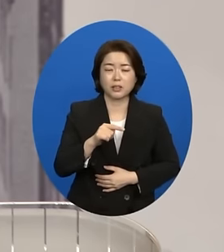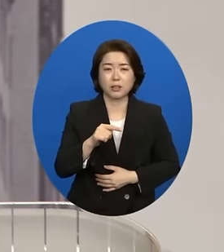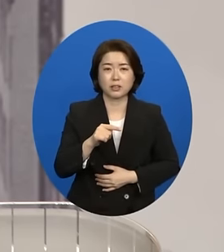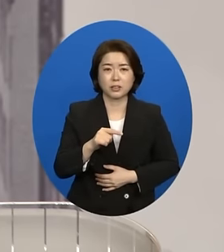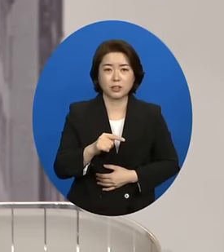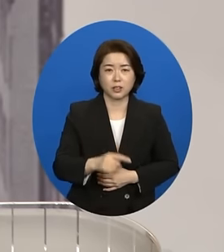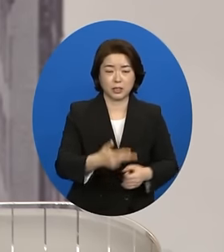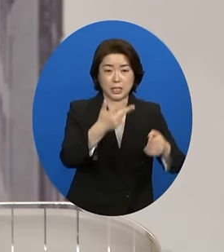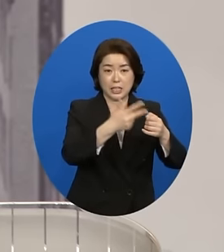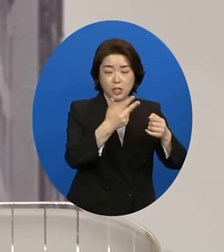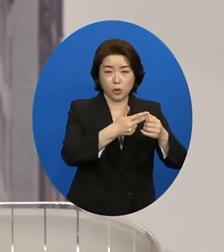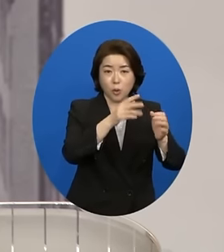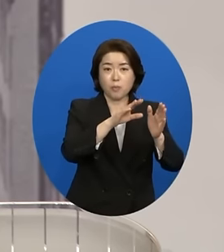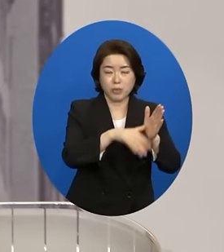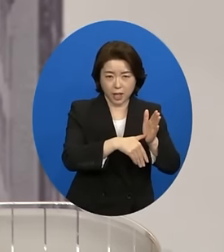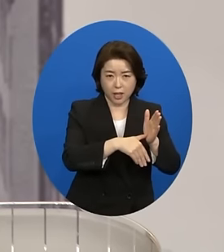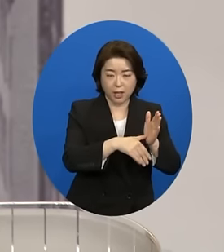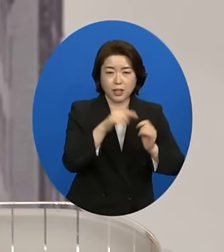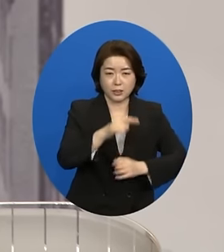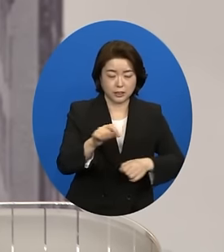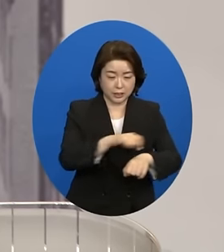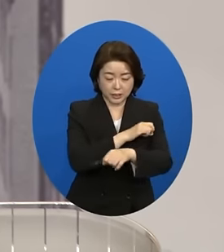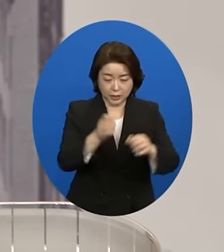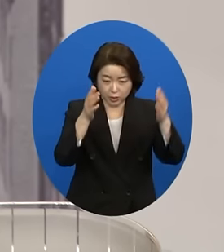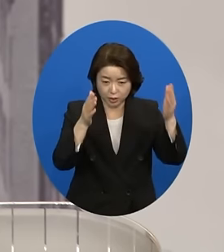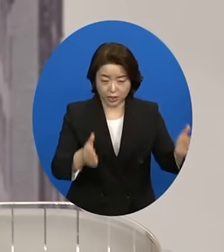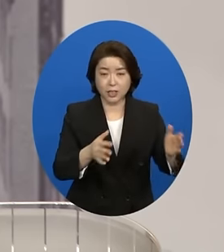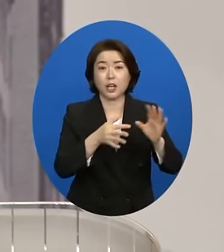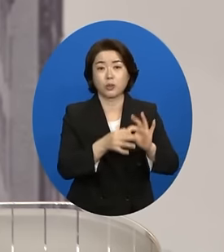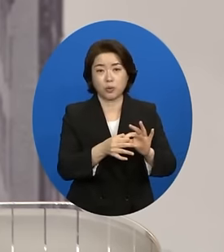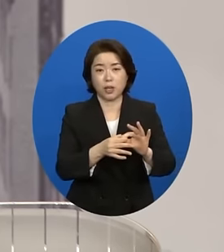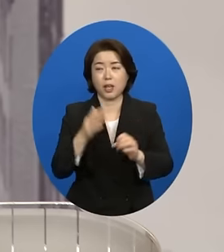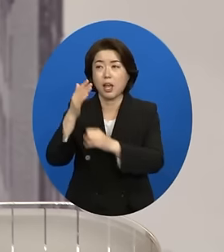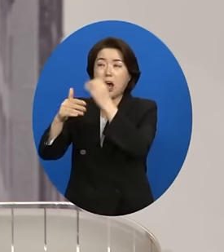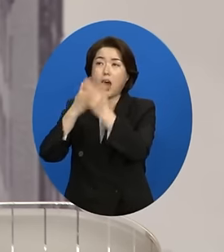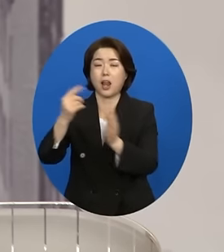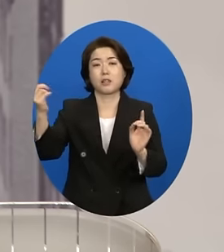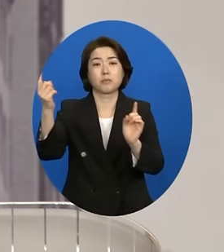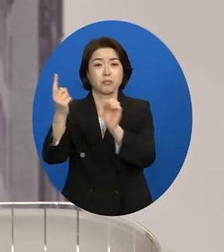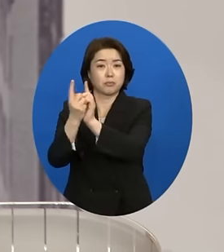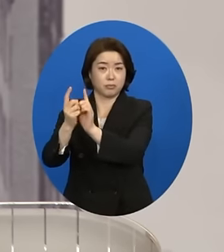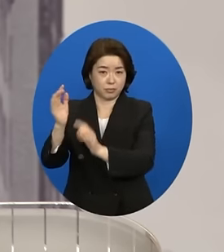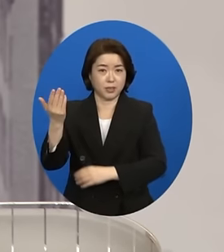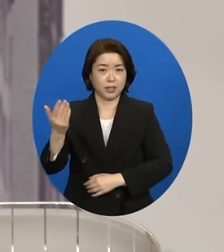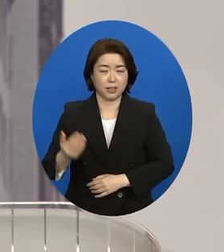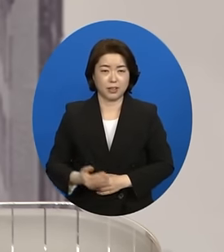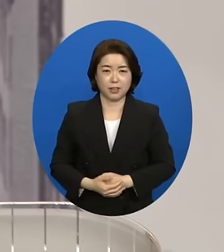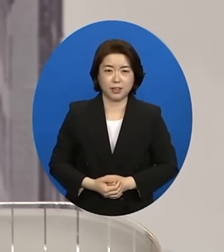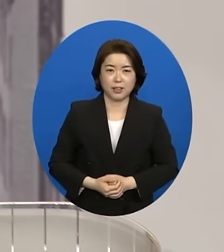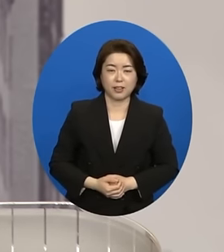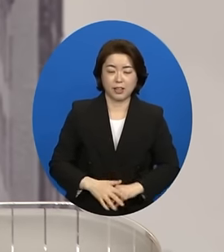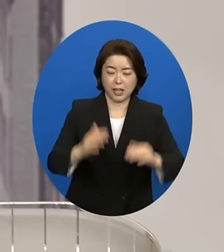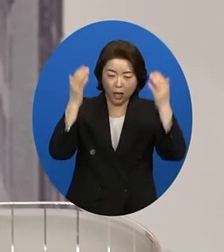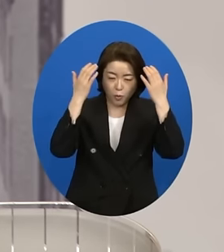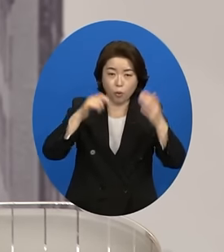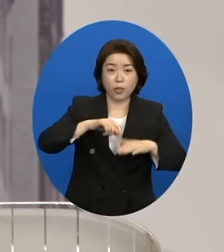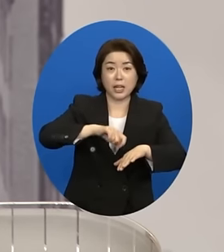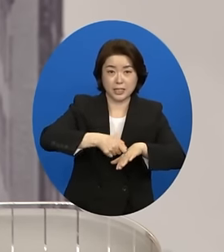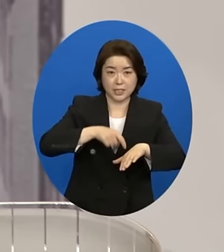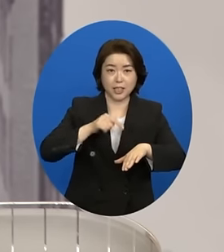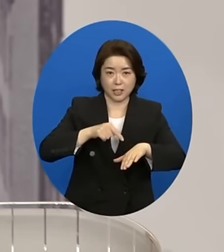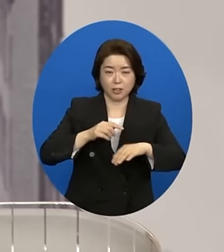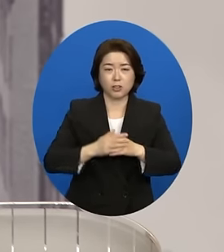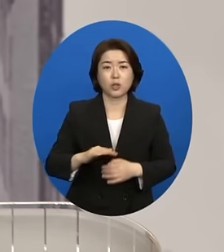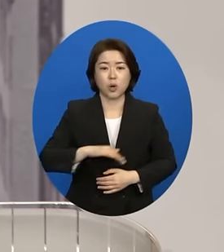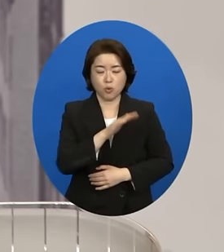일곱 대라고 하는 특정 기간을 통해서 하나님을 만나게 된 거예요. 여러분, 고난의 징계는 바로 우리의